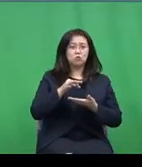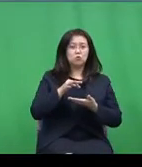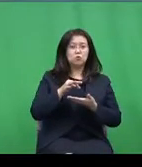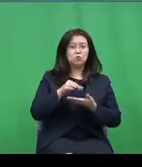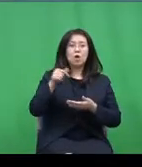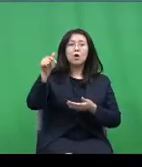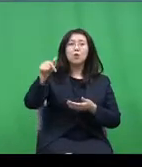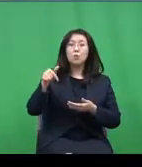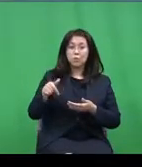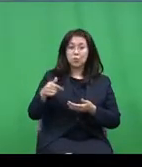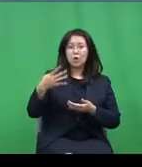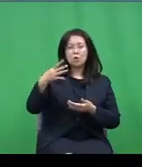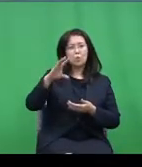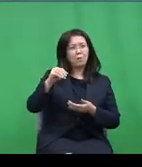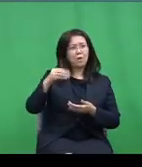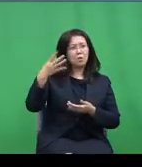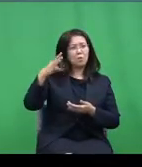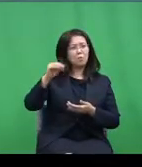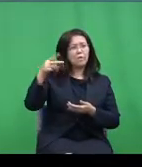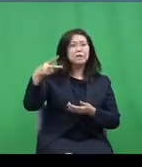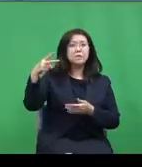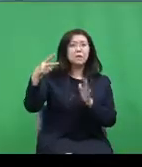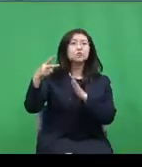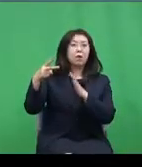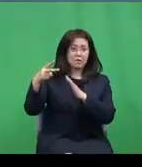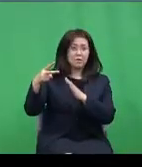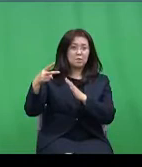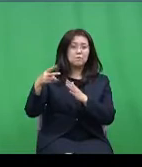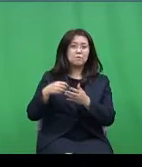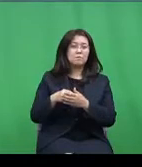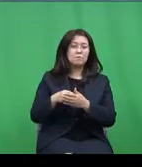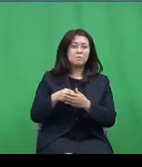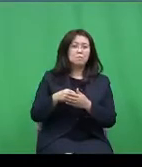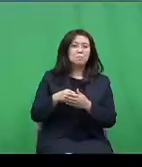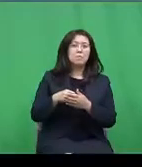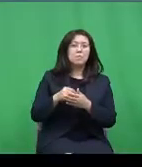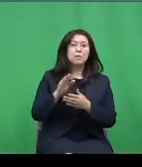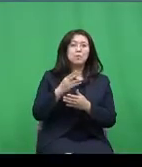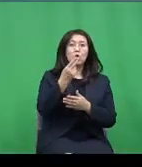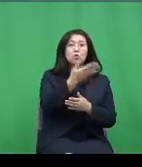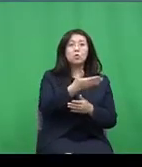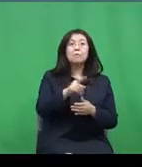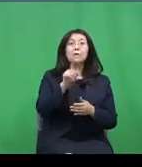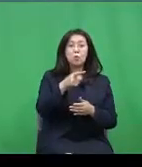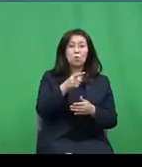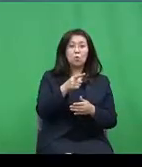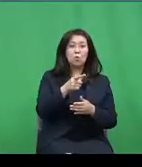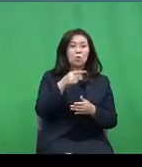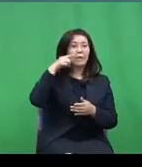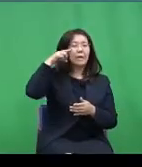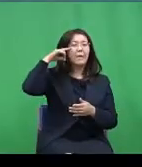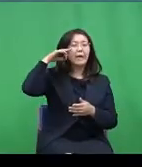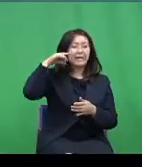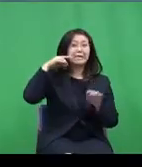フフフだとうまくいって4万から4万2000ぐらいだと思うんですね。で一方、例えば、トナミノの玉ねぎは